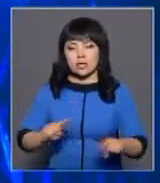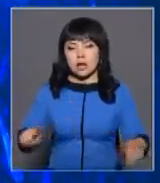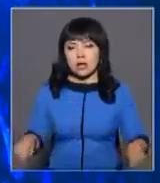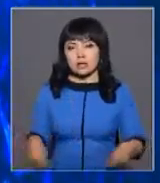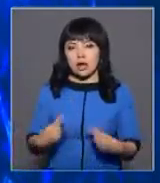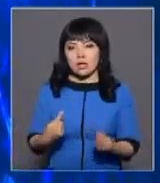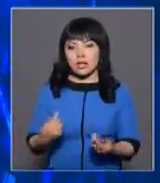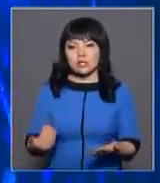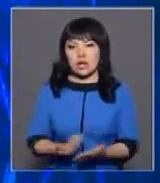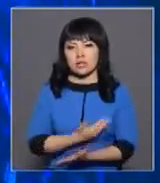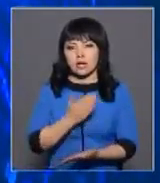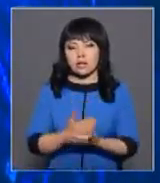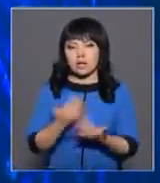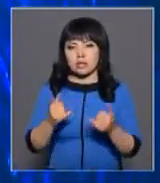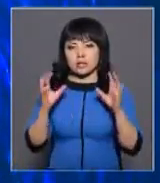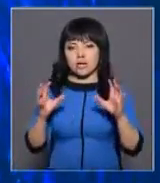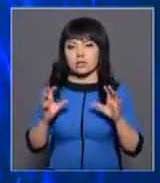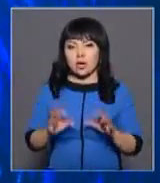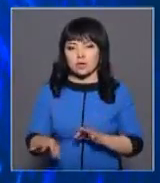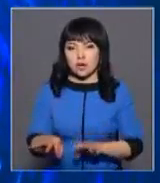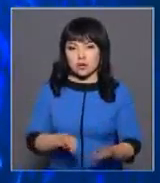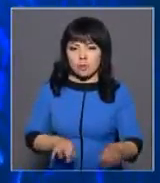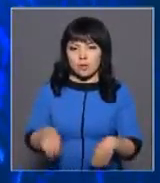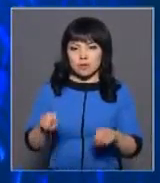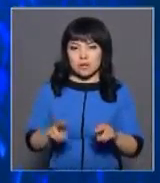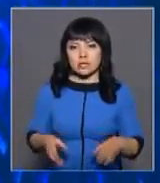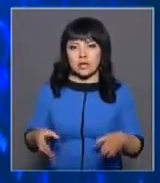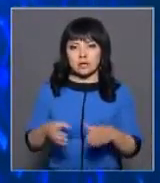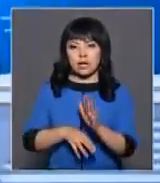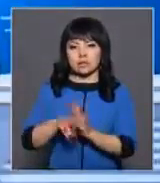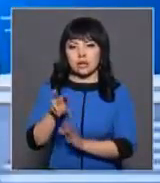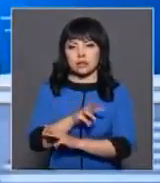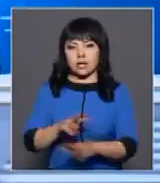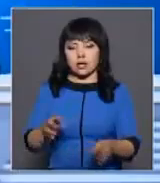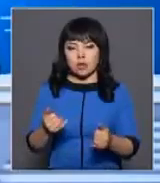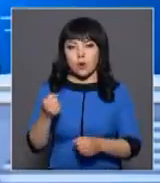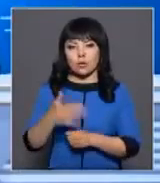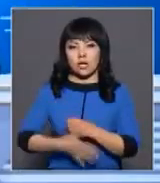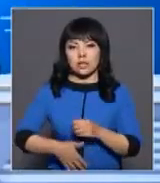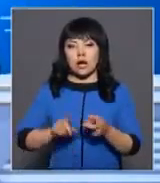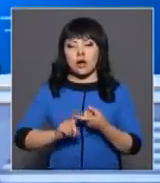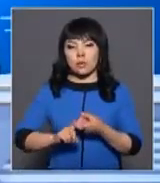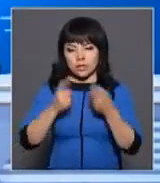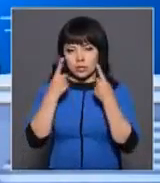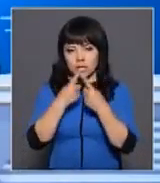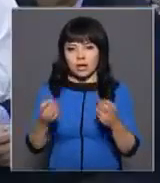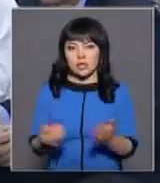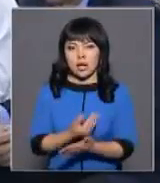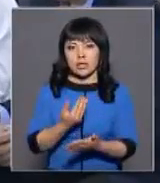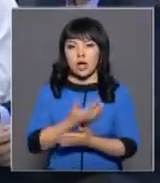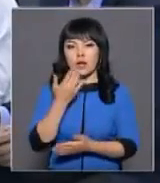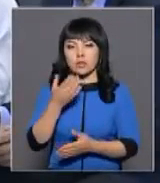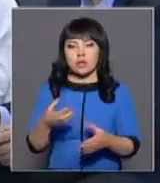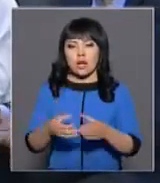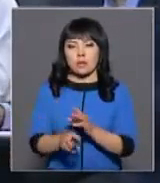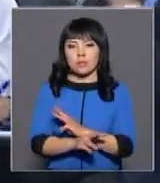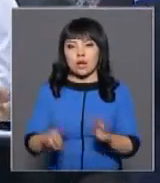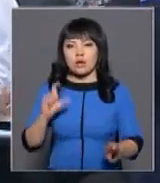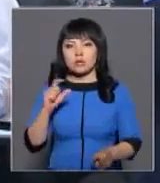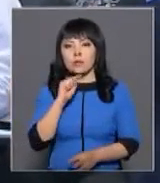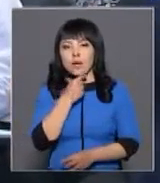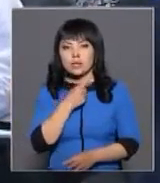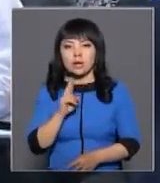тиісті заң жобасы қазір сенатта қаралып жатыр. Бұл туралы бүгін орталық коммуникациялар қызметінде еліміздің ұлттық экономика министрінің